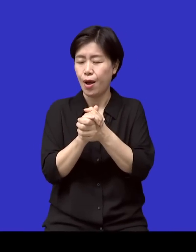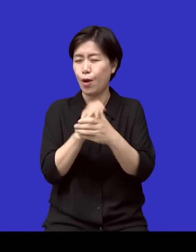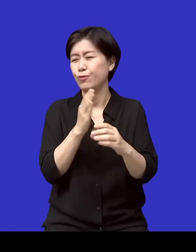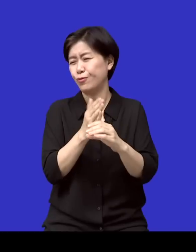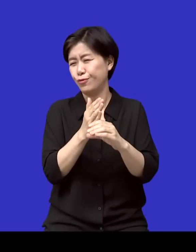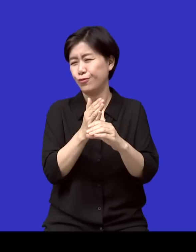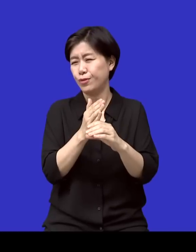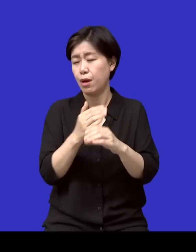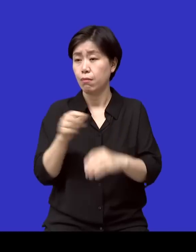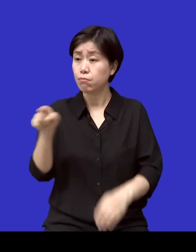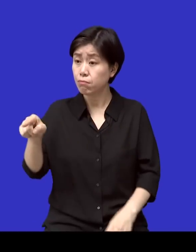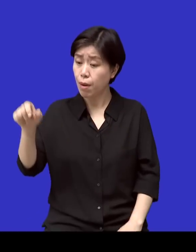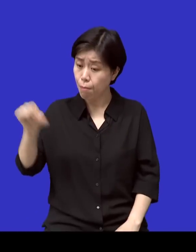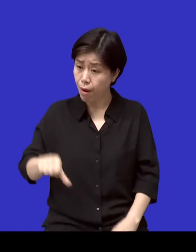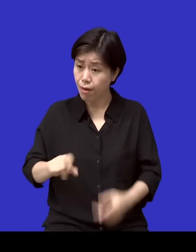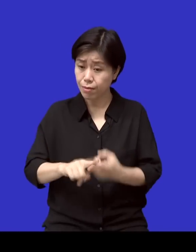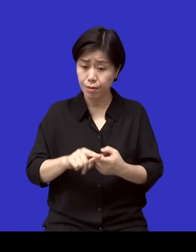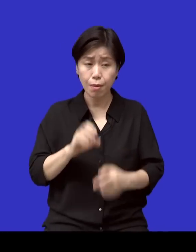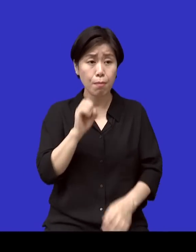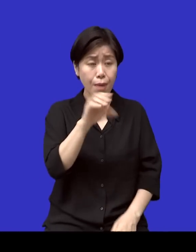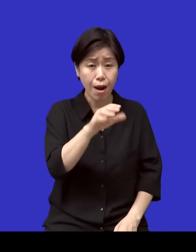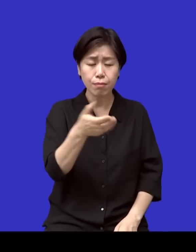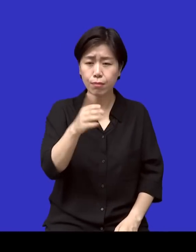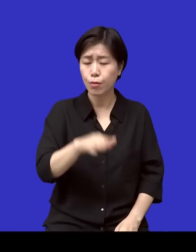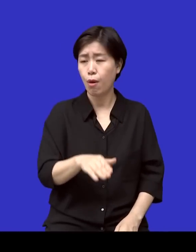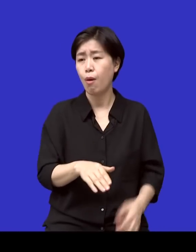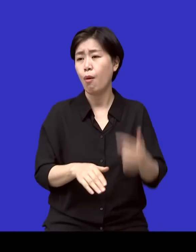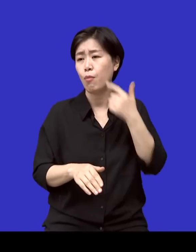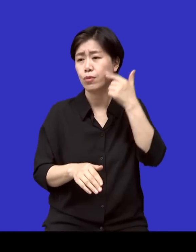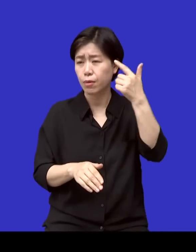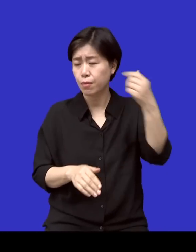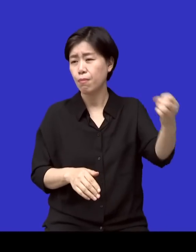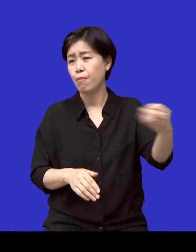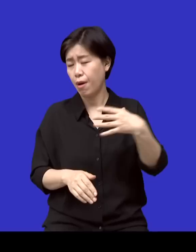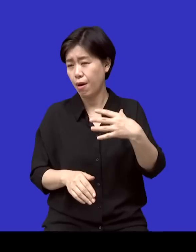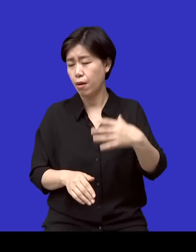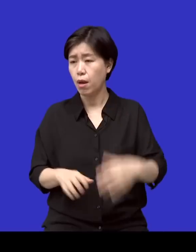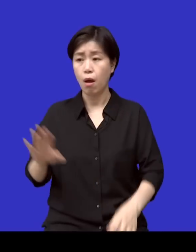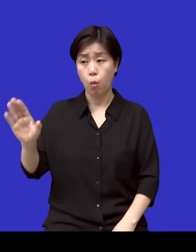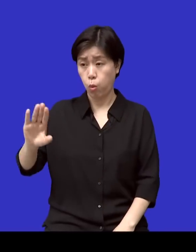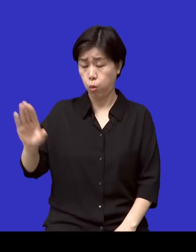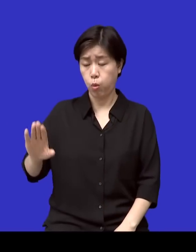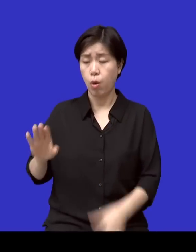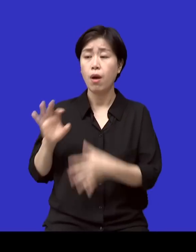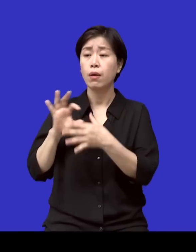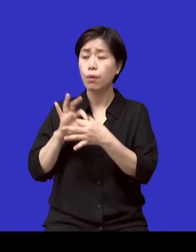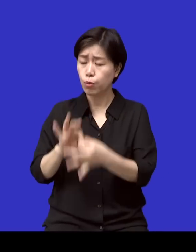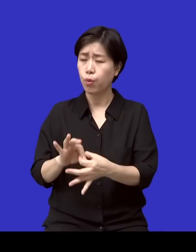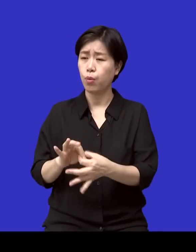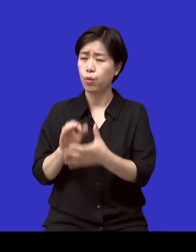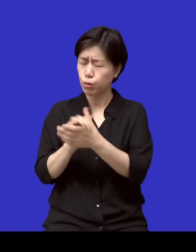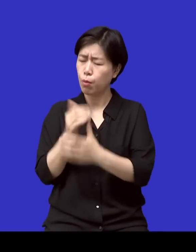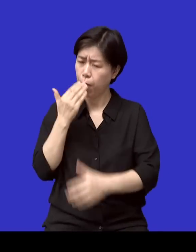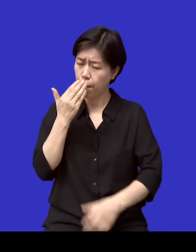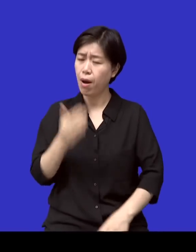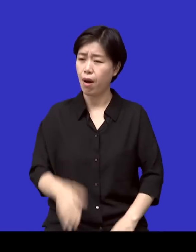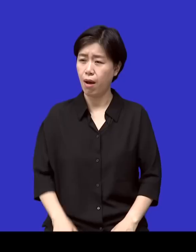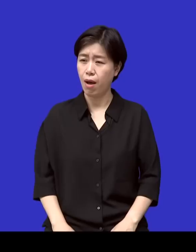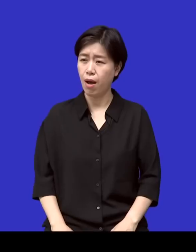드렸는데 목사님들이 아니다. 소희는 떨어질 리가 없다. 자기가 기도를 하는데 계속 소희 기도가 먹혀 들어간다.